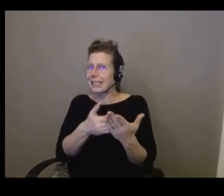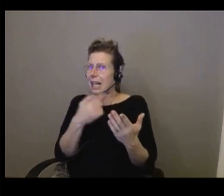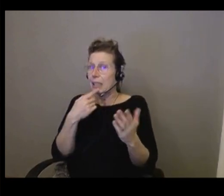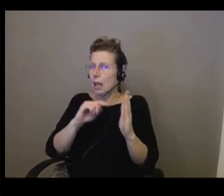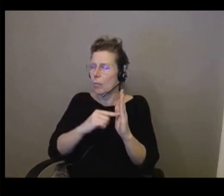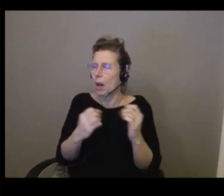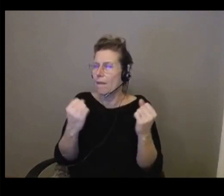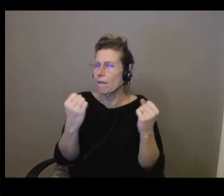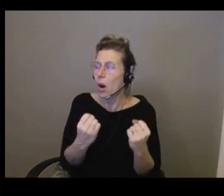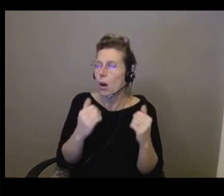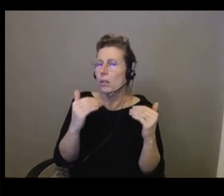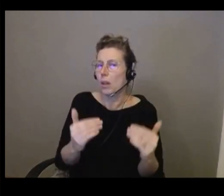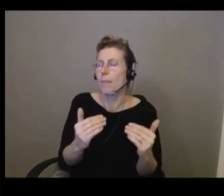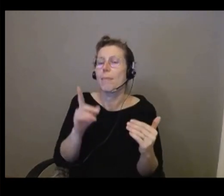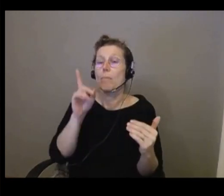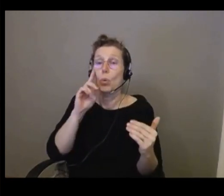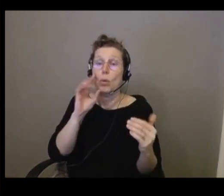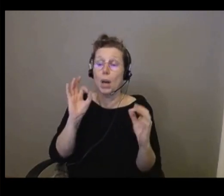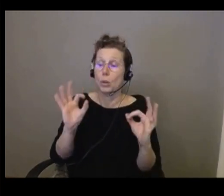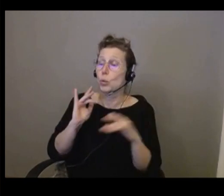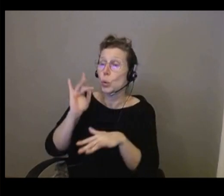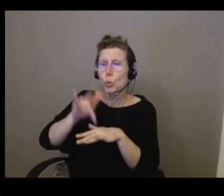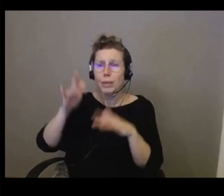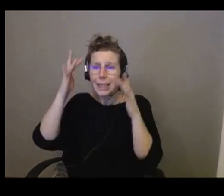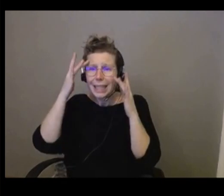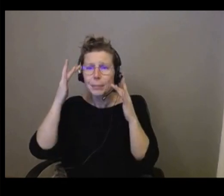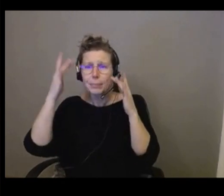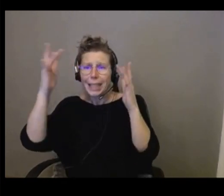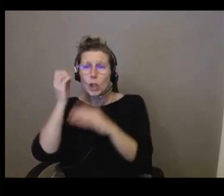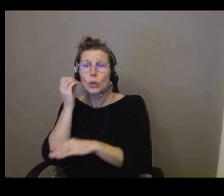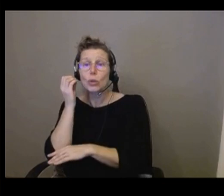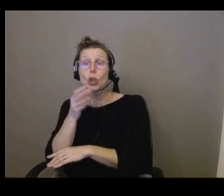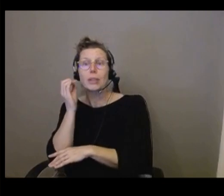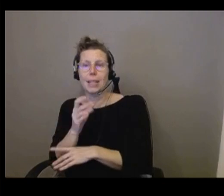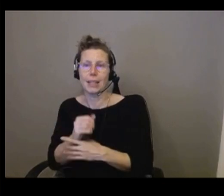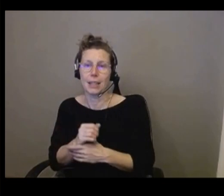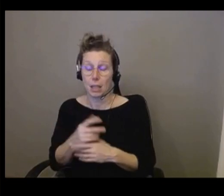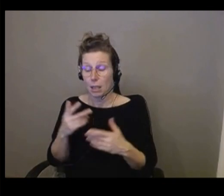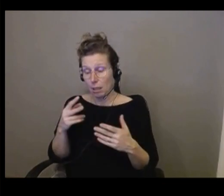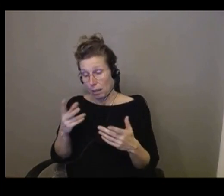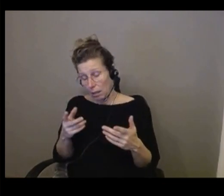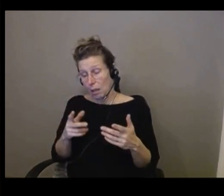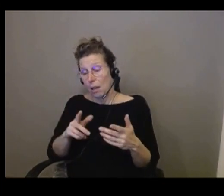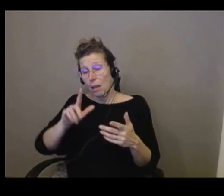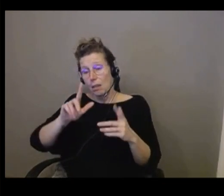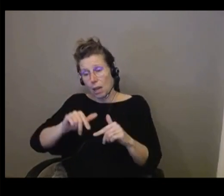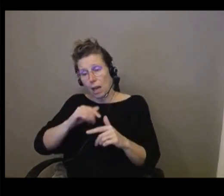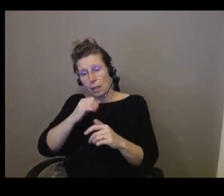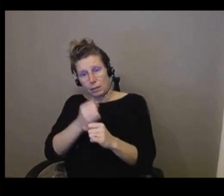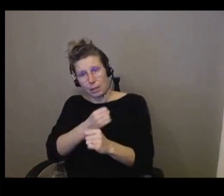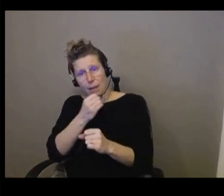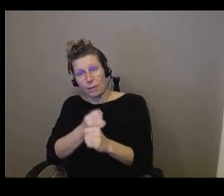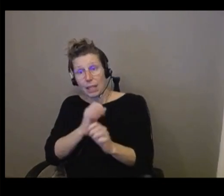dans l'expérience du quotidien. Donc il y a tout un travail. Moi, mon travail, c'est vraiment